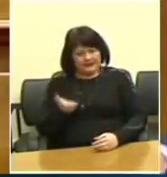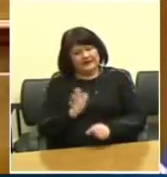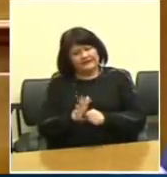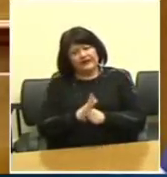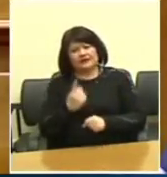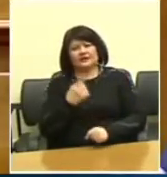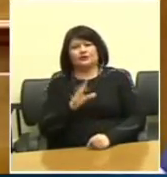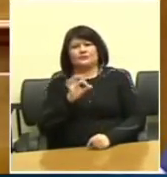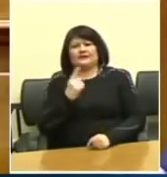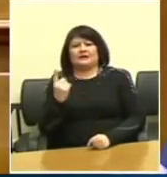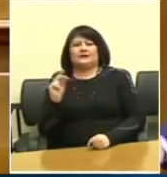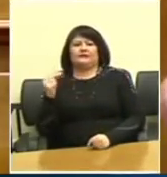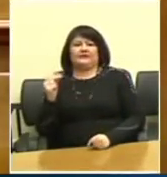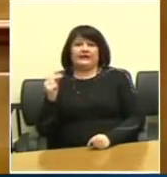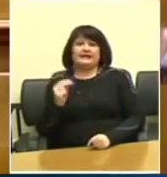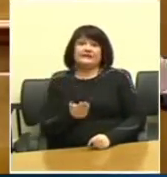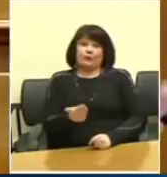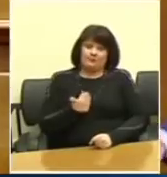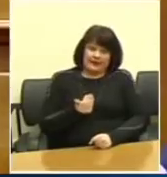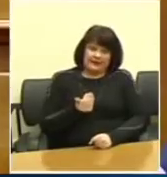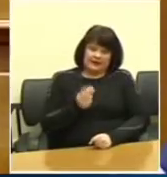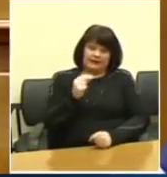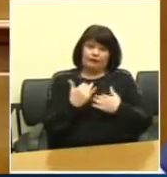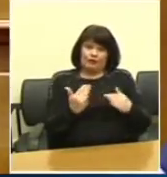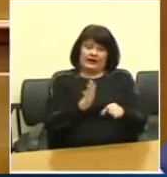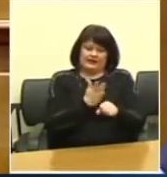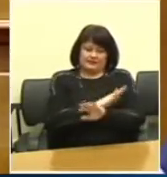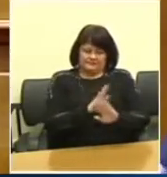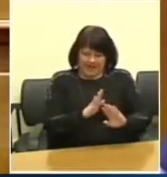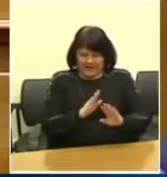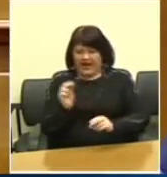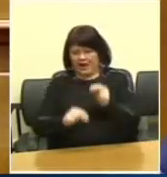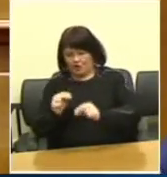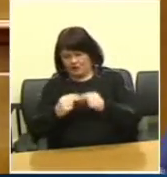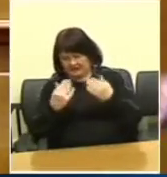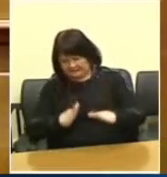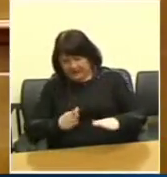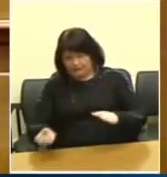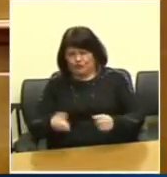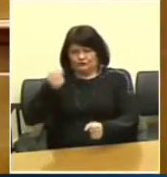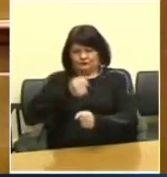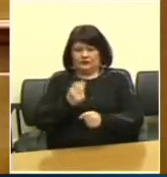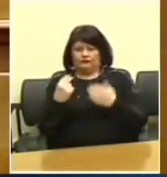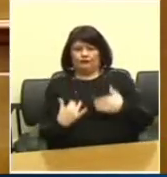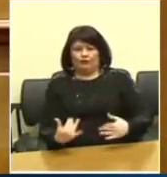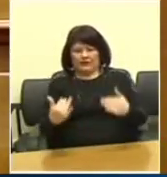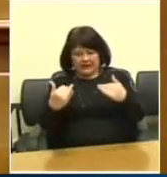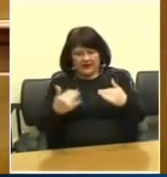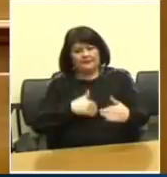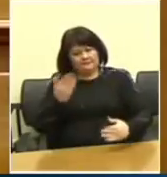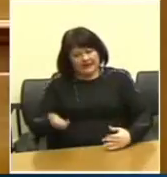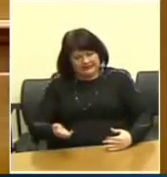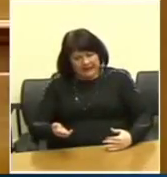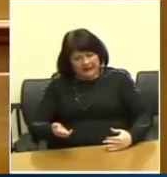Βουλή, έχουμε προσφύγει σε εκλογές και έχει εκλεγεί νέα Βουλή. Άρα το προβλέπει